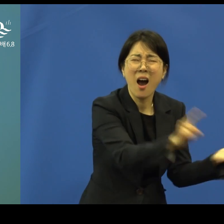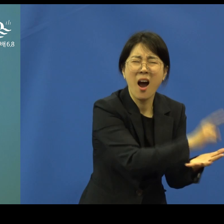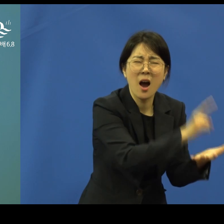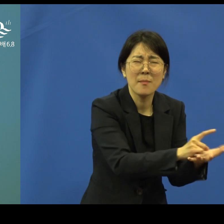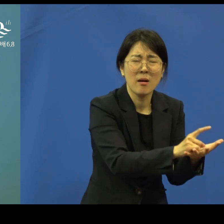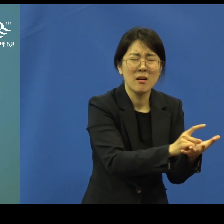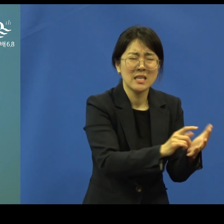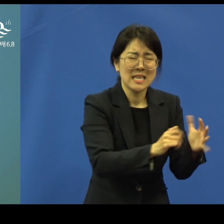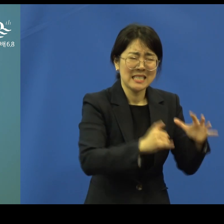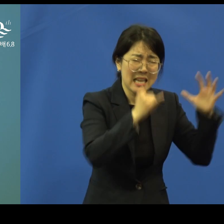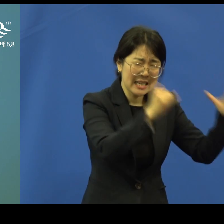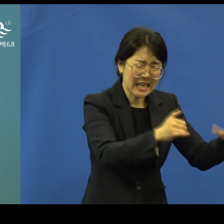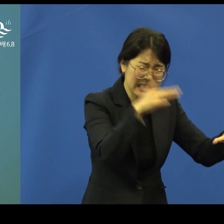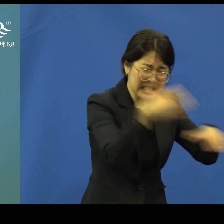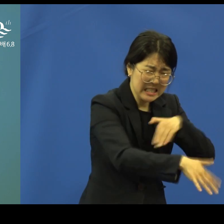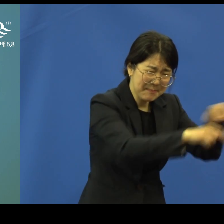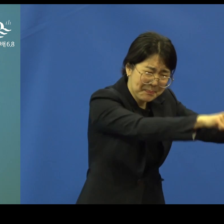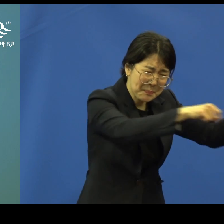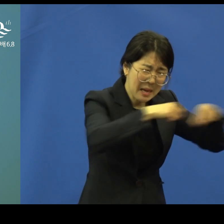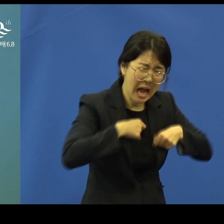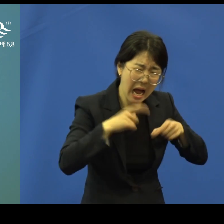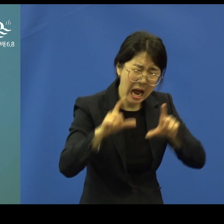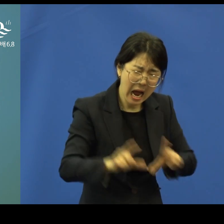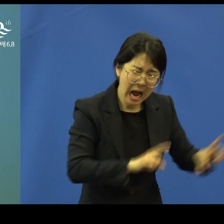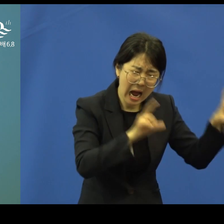세상의 장단에 우리가